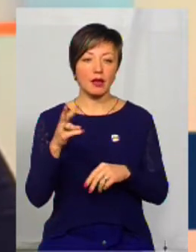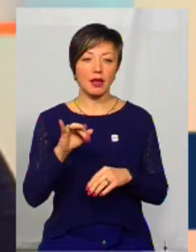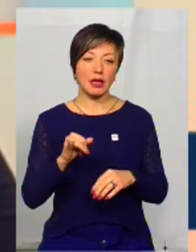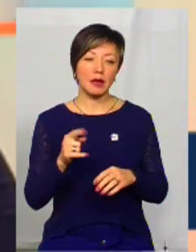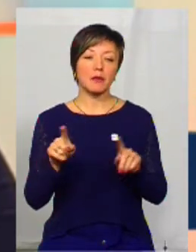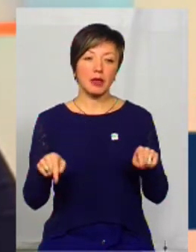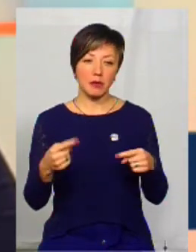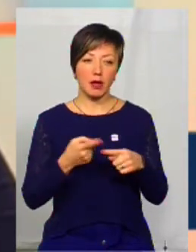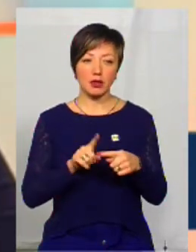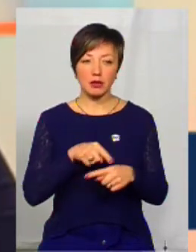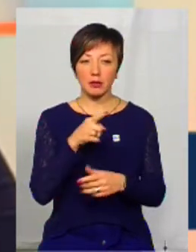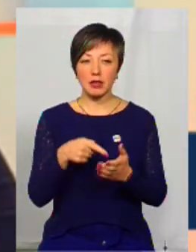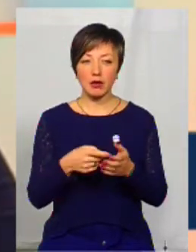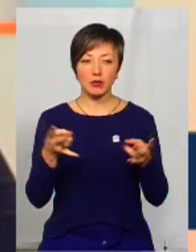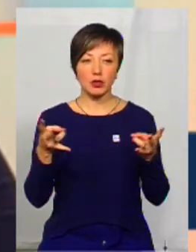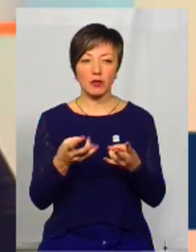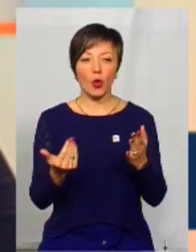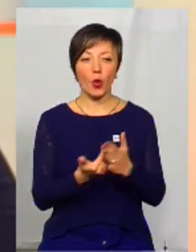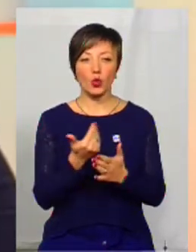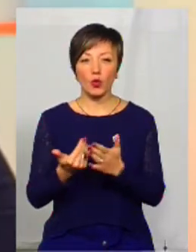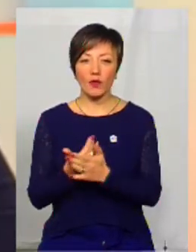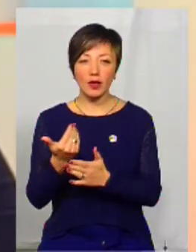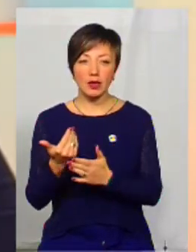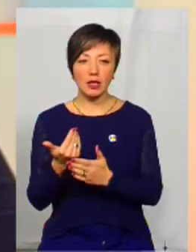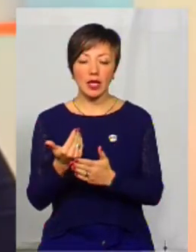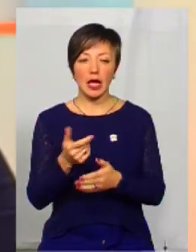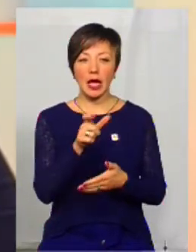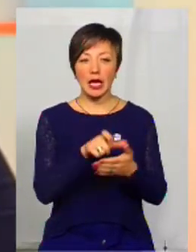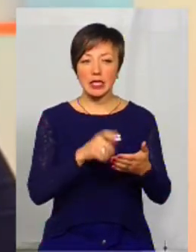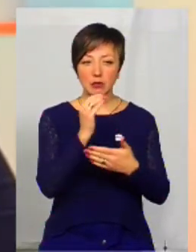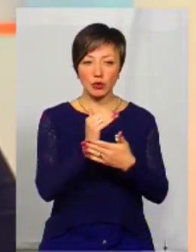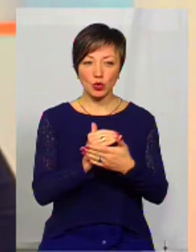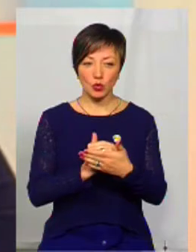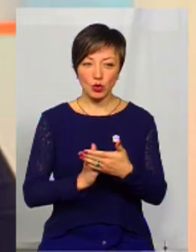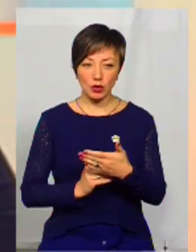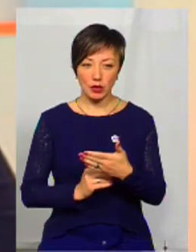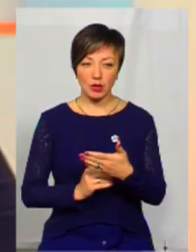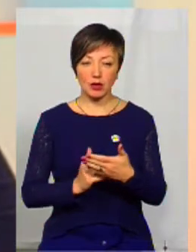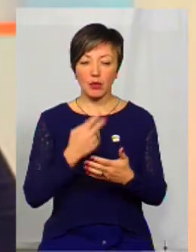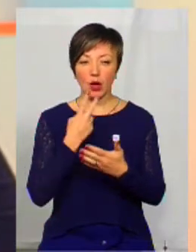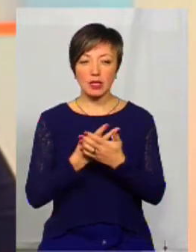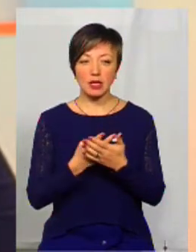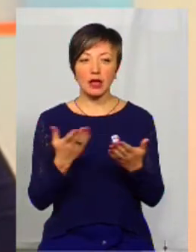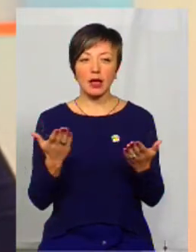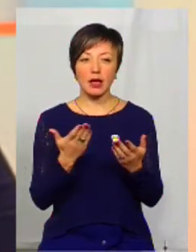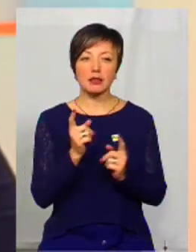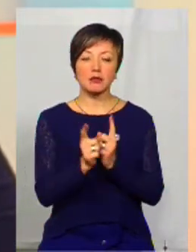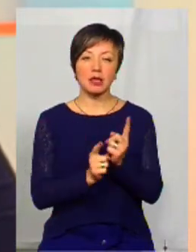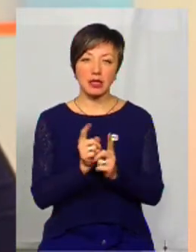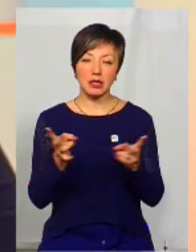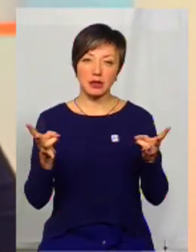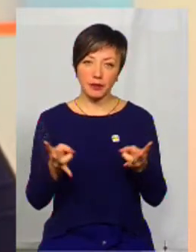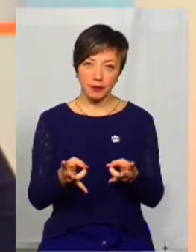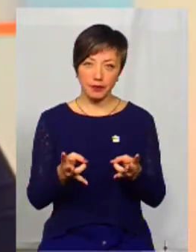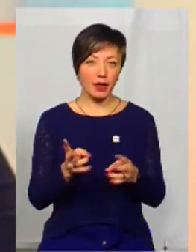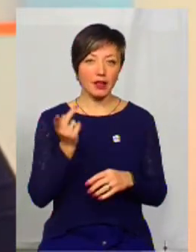І піднімалося це питання, тому що потрібно оновити диш і рецептурний цей показник, який би змінити його, тому